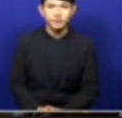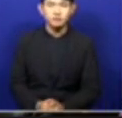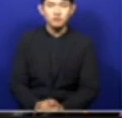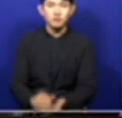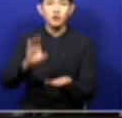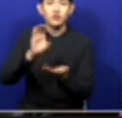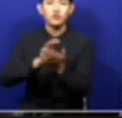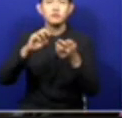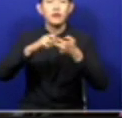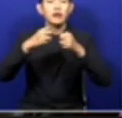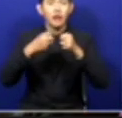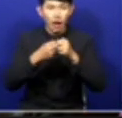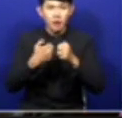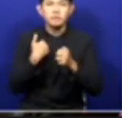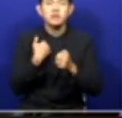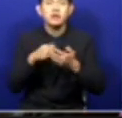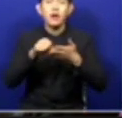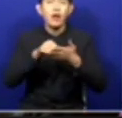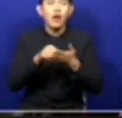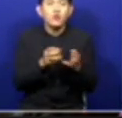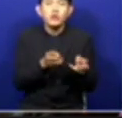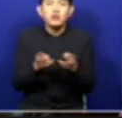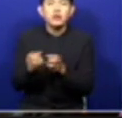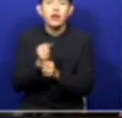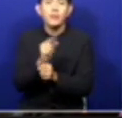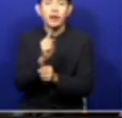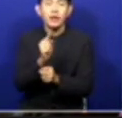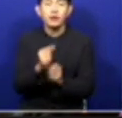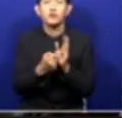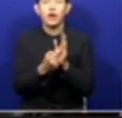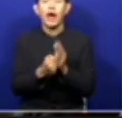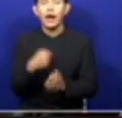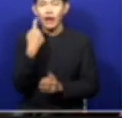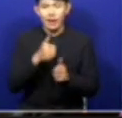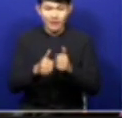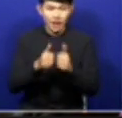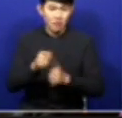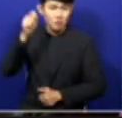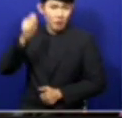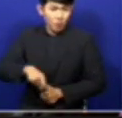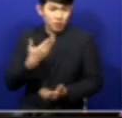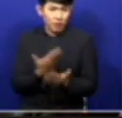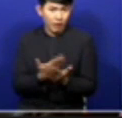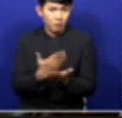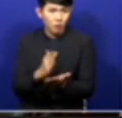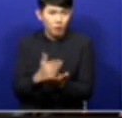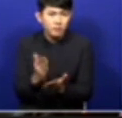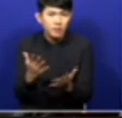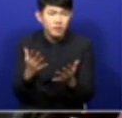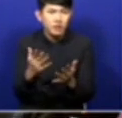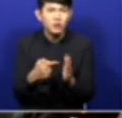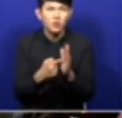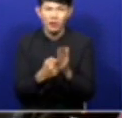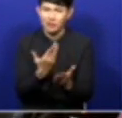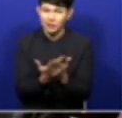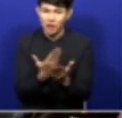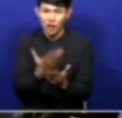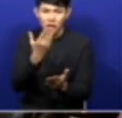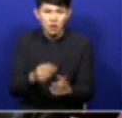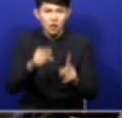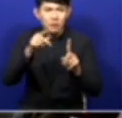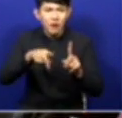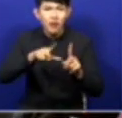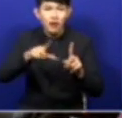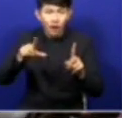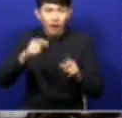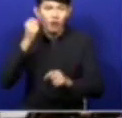ลไปแล้วเนี่ยค่ะคนประมูลไปแล้วไม่จ่ายเงินจำนวนมากเลยนะคะเหลือหลายพันล้านทราบว่าอย่างนั้น